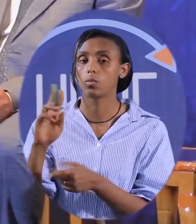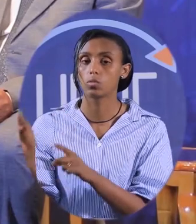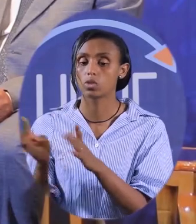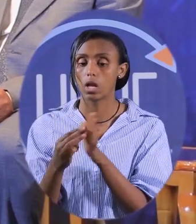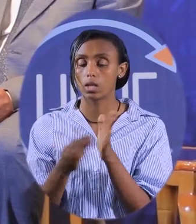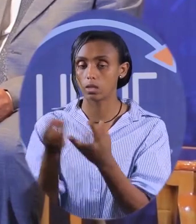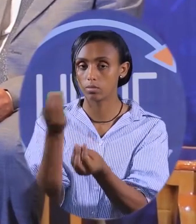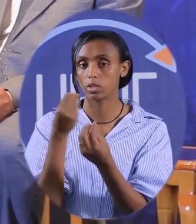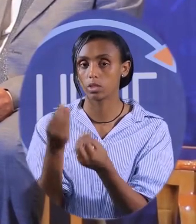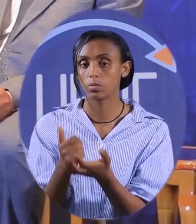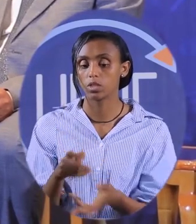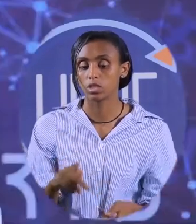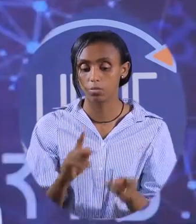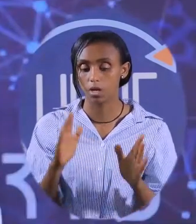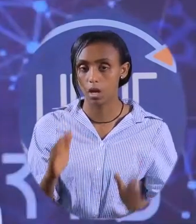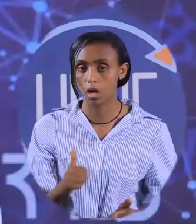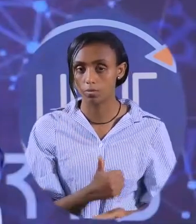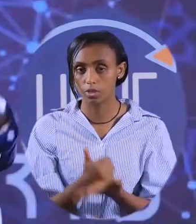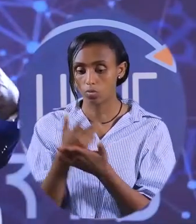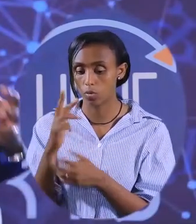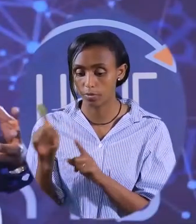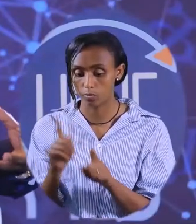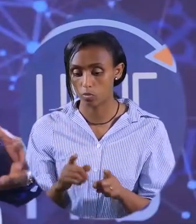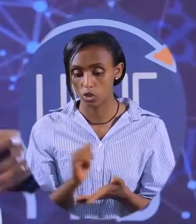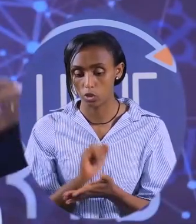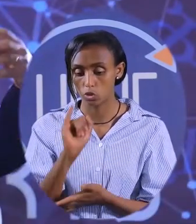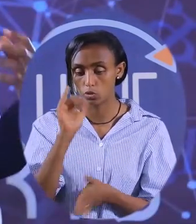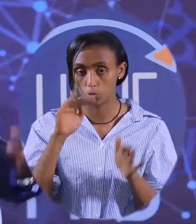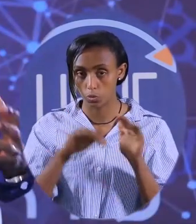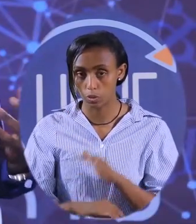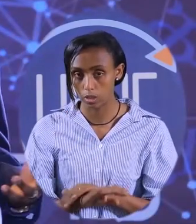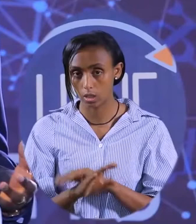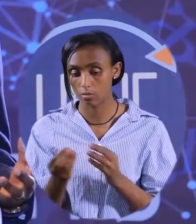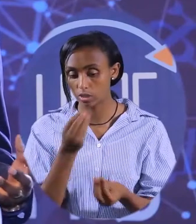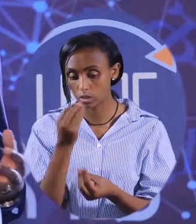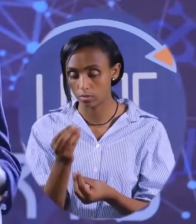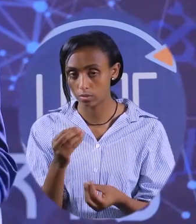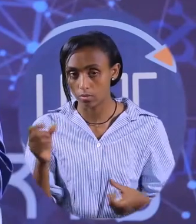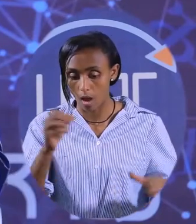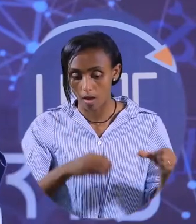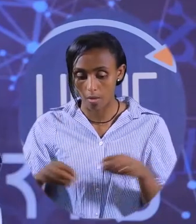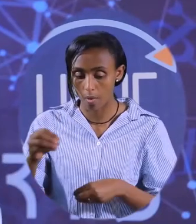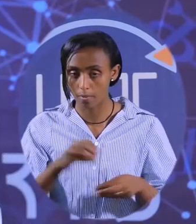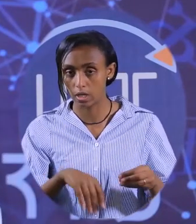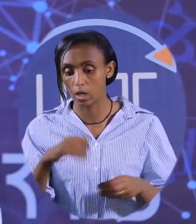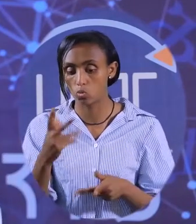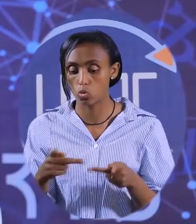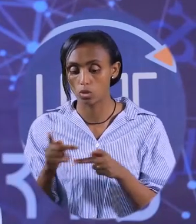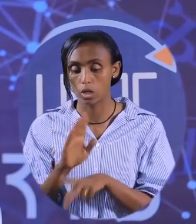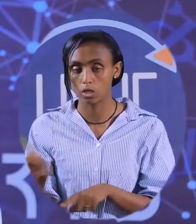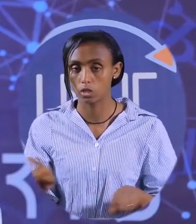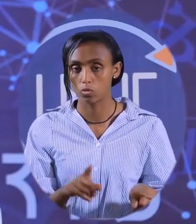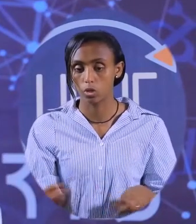ሥርዓተ ምግብ ግብርናን ለመደገፍ እንደዚሁም ደግሞ ኢንዱስትሪዎቹ ውስጥ ከምግብ ማቀረማበር በሌሎች ቦታ ደግሞ